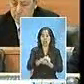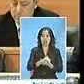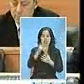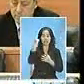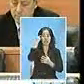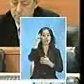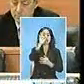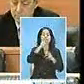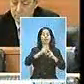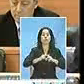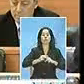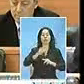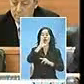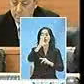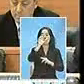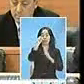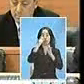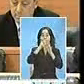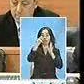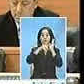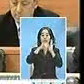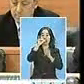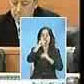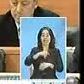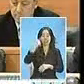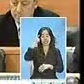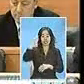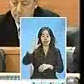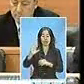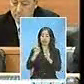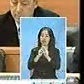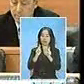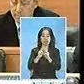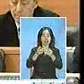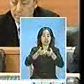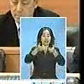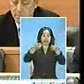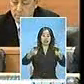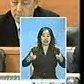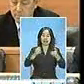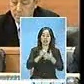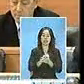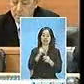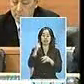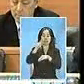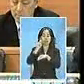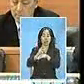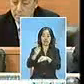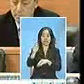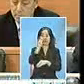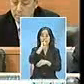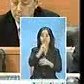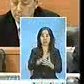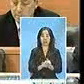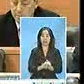ความเห็นส่วนตัวของท่านไม่ใช่เป็นความเห็นของคณะกรรมการเสียงข้างมากมาจากท่านประธาน